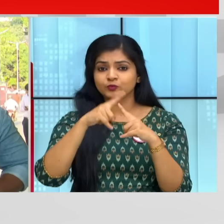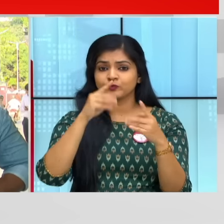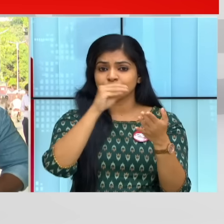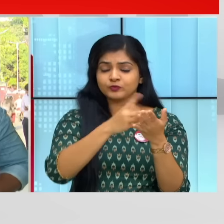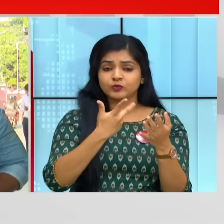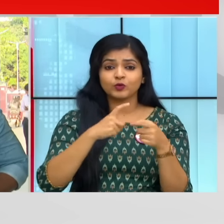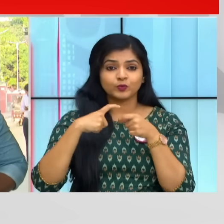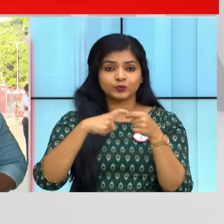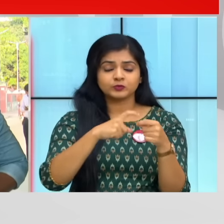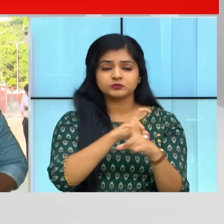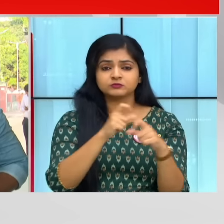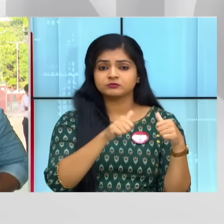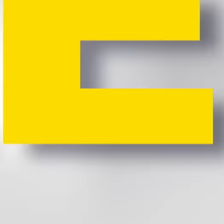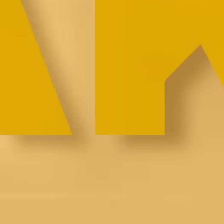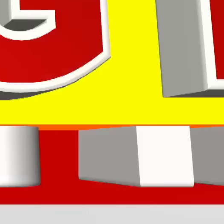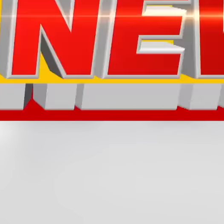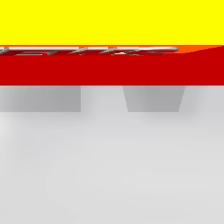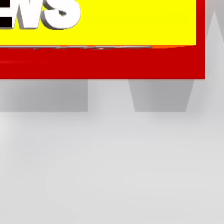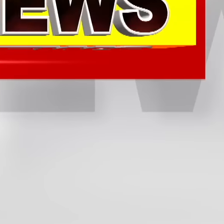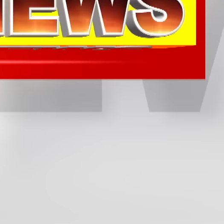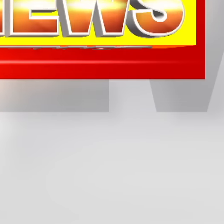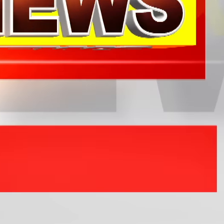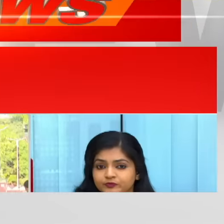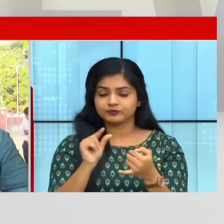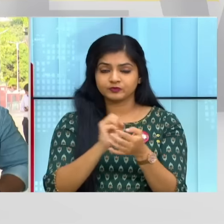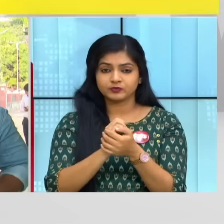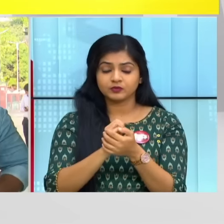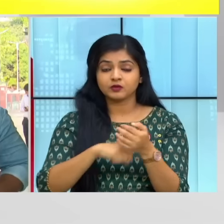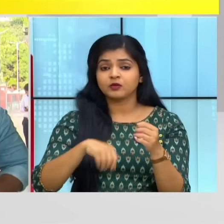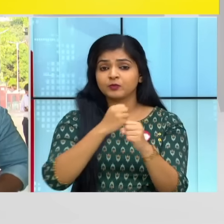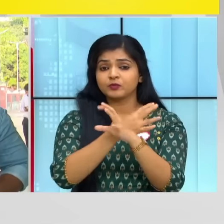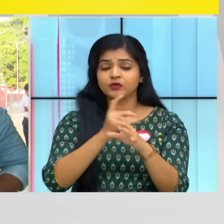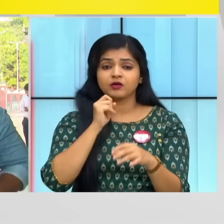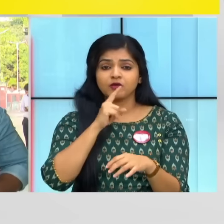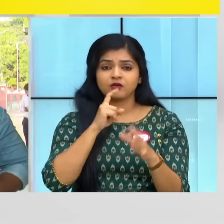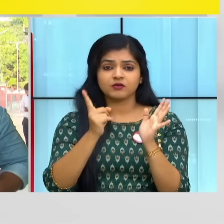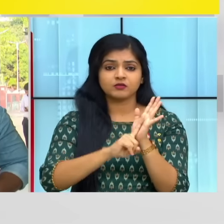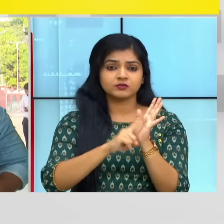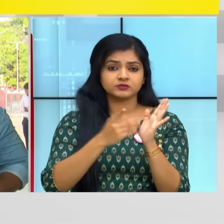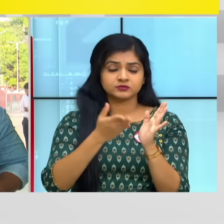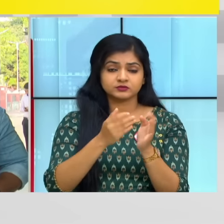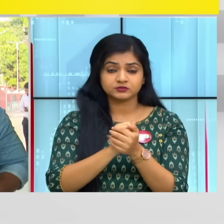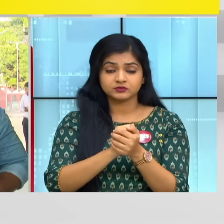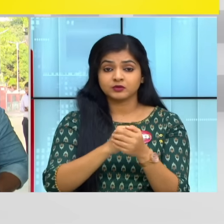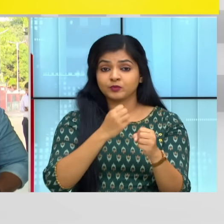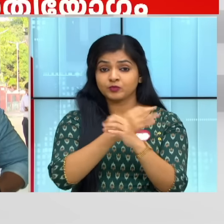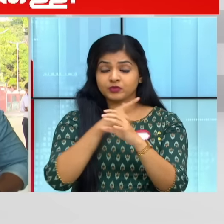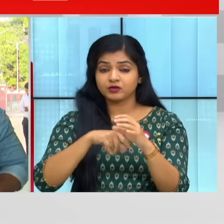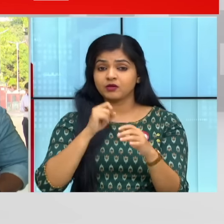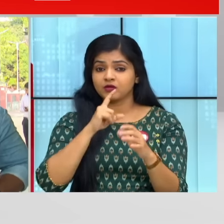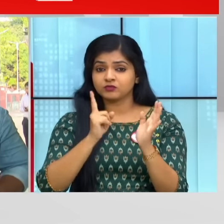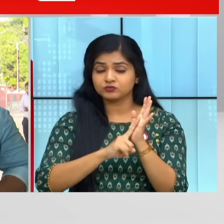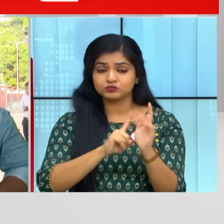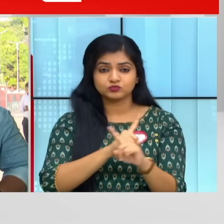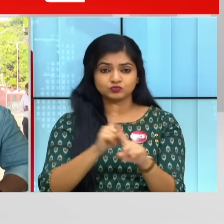അതിലൊന്നും കൃത്യമായ മറുപടി കെ സുരേന്ദ്രൻ നൽകിയില്ല. പകരം അദ്ദേഹം പറഞ്ഞത് മാധ്യമങ്ങൾ നുണ പ്രചരിപ്പിക്കുകയാണ്, കള്ളം പ്രചരിപ്പിക്കുകയാണ്, അതിൽ നിന്ന് മാധ്യമങ്ങൾ ഒഴിഞ്ഞു മാറണം എന്നാണ്